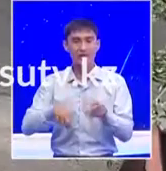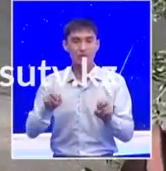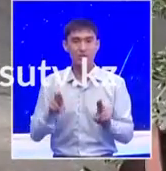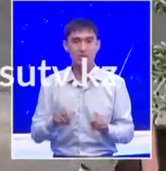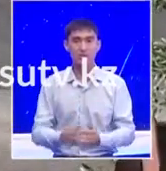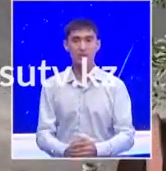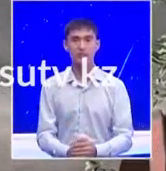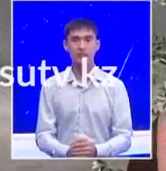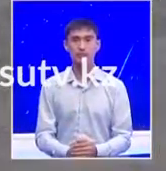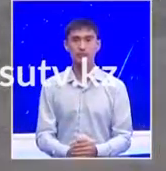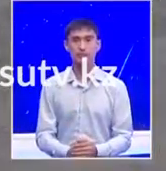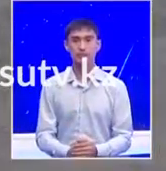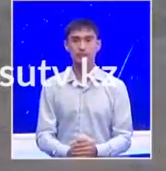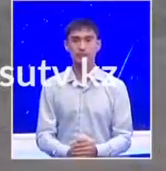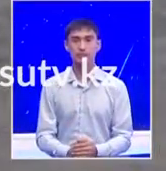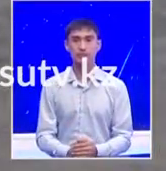специалисты.